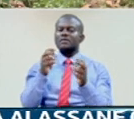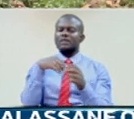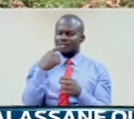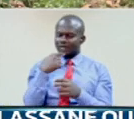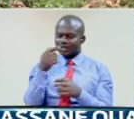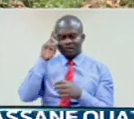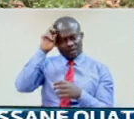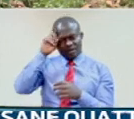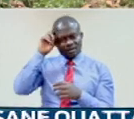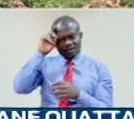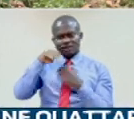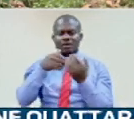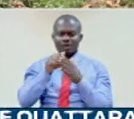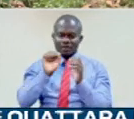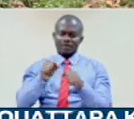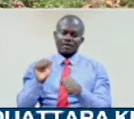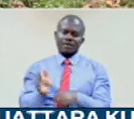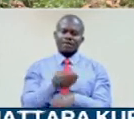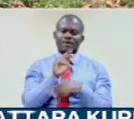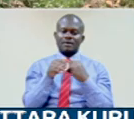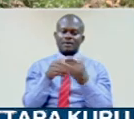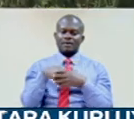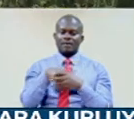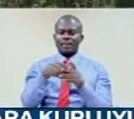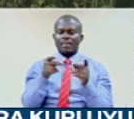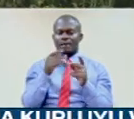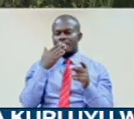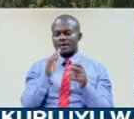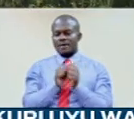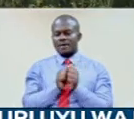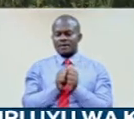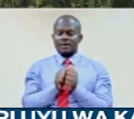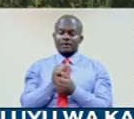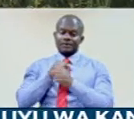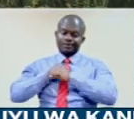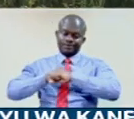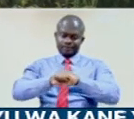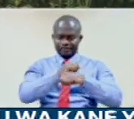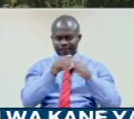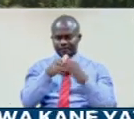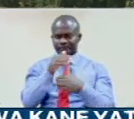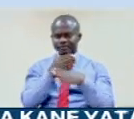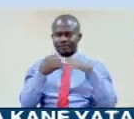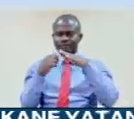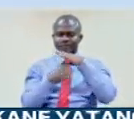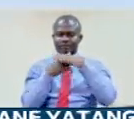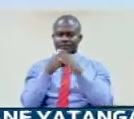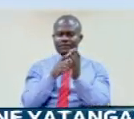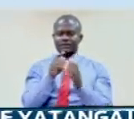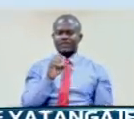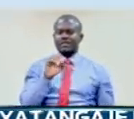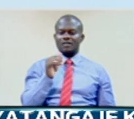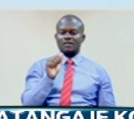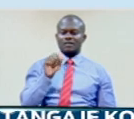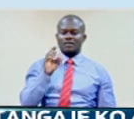muntu watekereje kuba yakura abaturage mu gishanga. Uretse ingingo yo kubungabunga ibishanga, Minisitiri w'ibidukikije Dr Jean